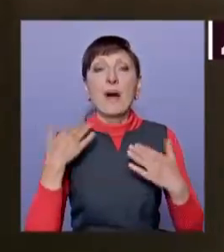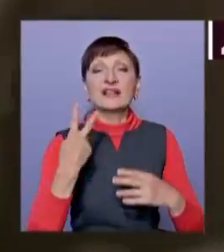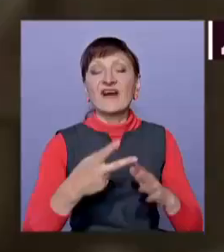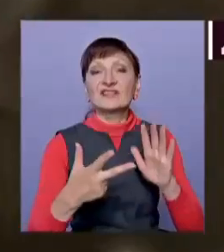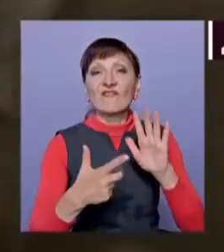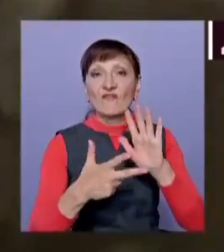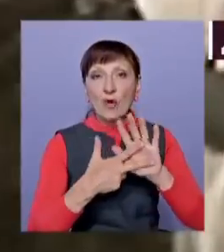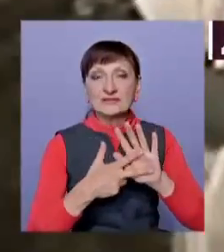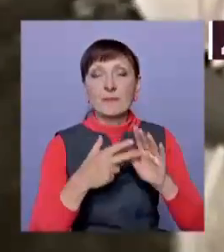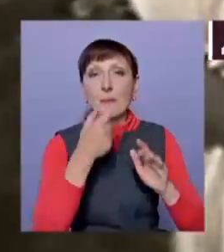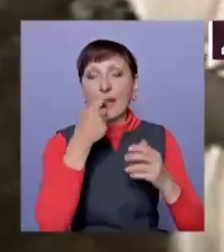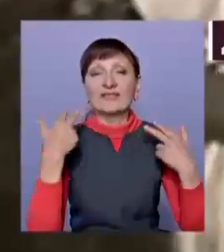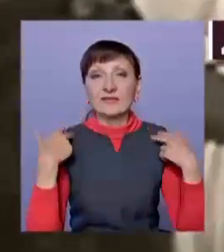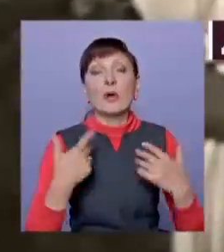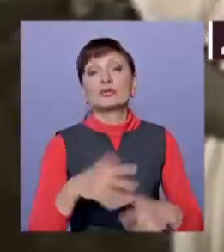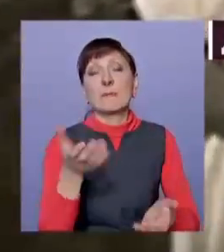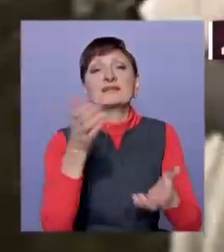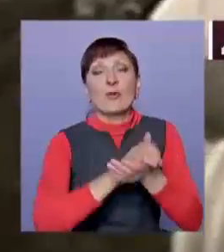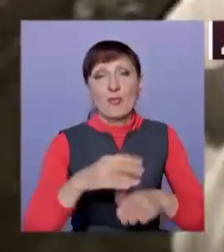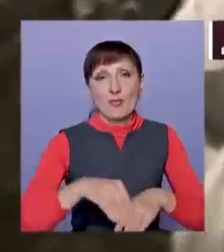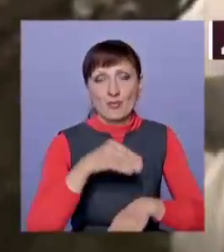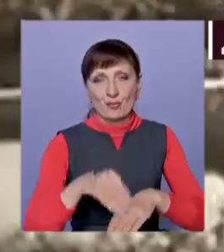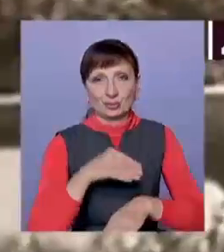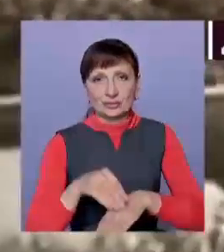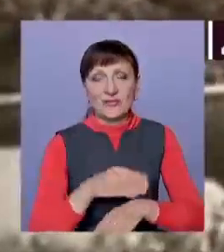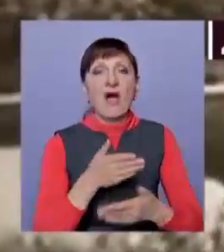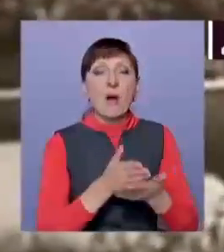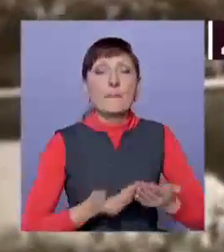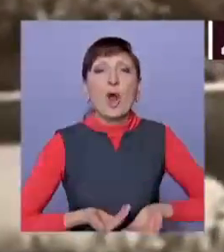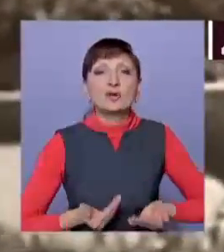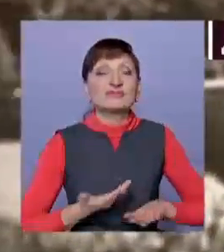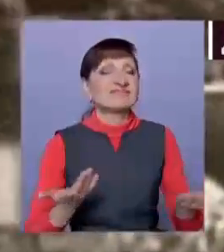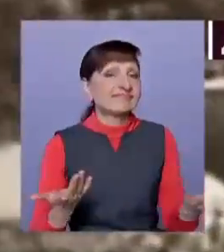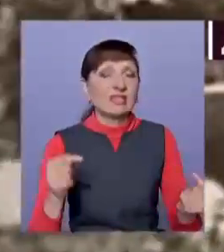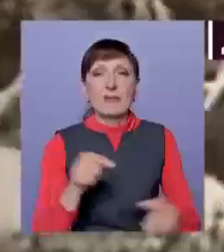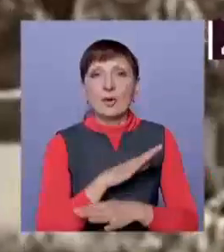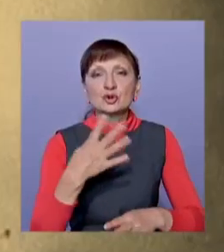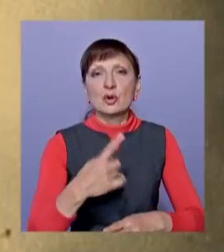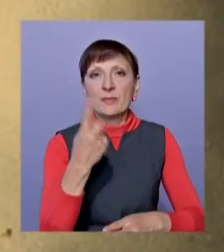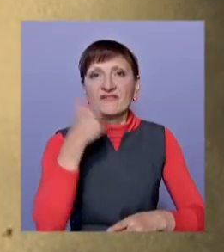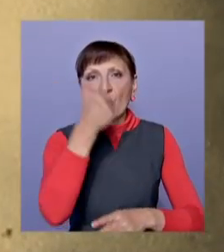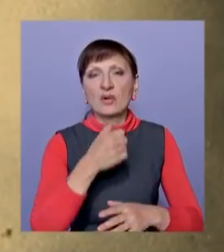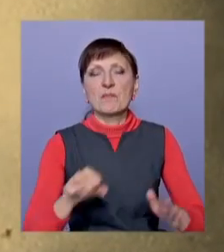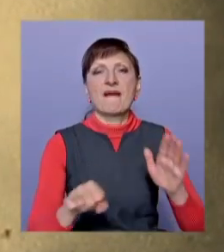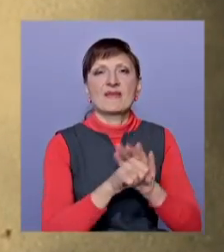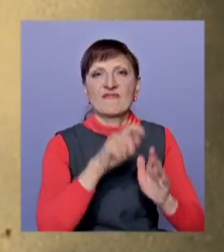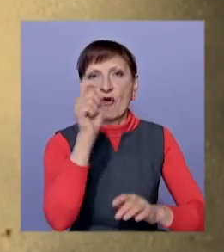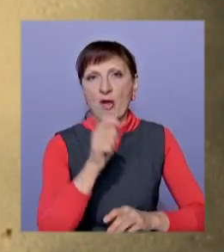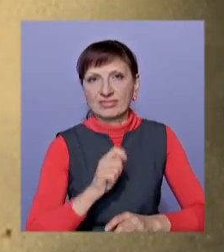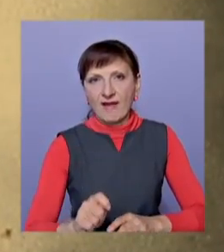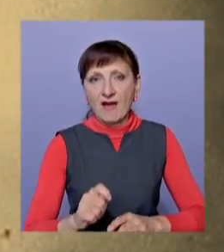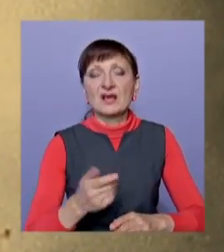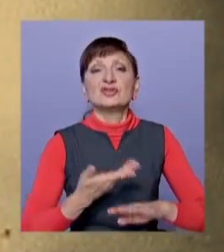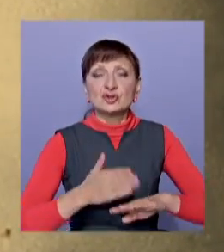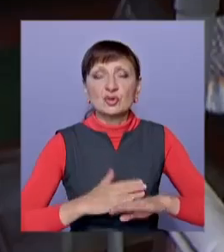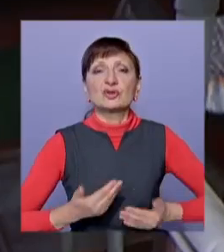28 панфиловцев, и познакомилась с мужем Михаилом. Прожить им долго было не суждено. В 41-м он погиб на фронте. Тяжелая доля